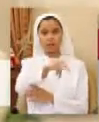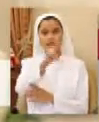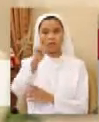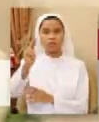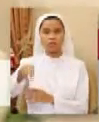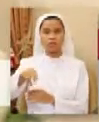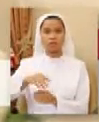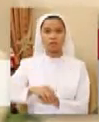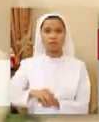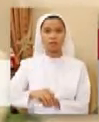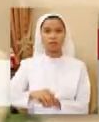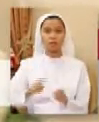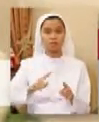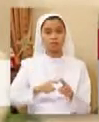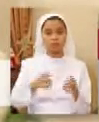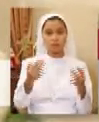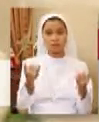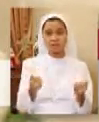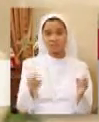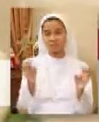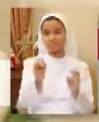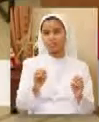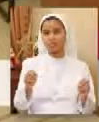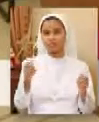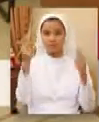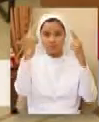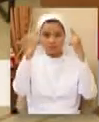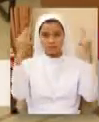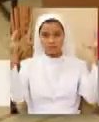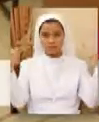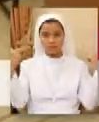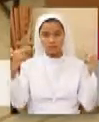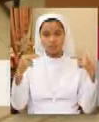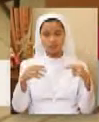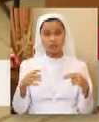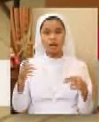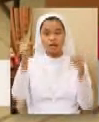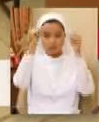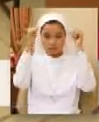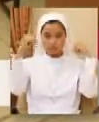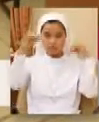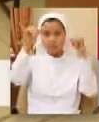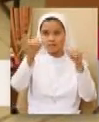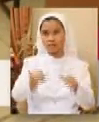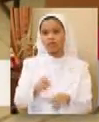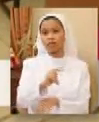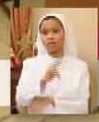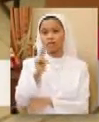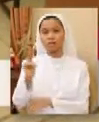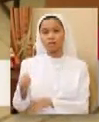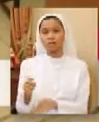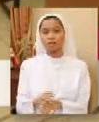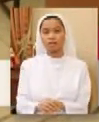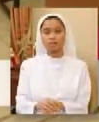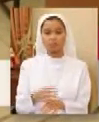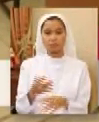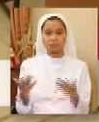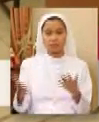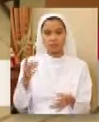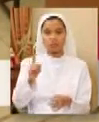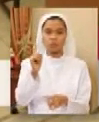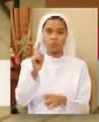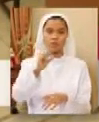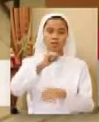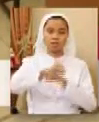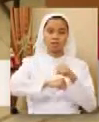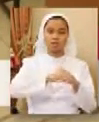po sa Naga. Pero ngayon kasi wala tayong novice, kaya nandito yung mga 5 aspirants. Okay. Pero after mga 1 year